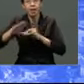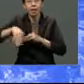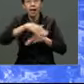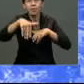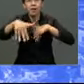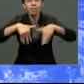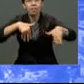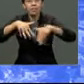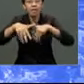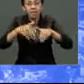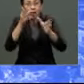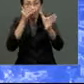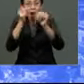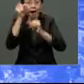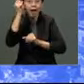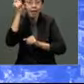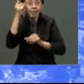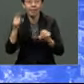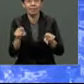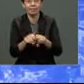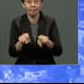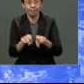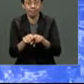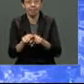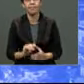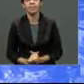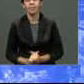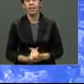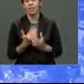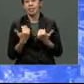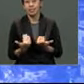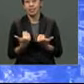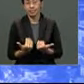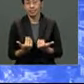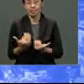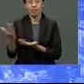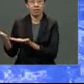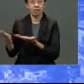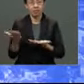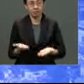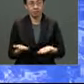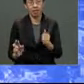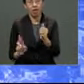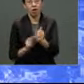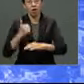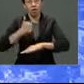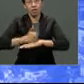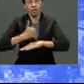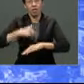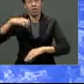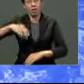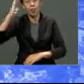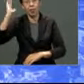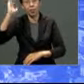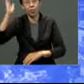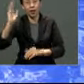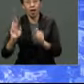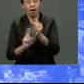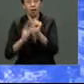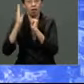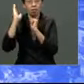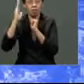าชนนั้นมีความเข้าใจที่ตรงกันค่ะลำดับต่อไปนะคะขออนุญาตเรียนเชิญทางท่านรองอธิบดีกรมสารนิเทศและรองโฆษกกระ